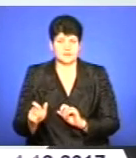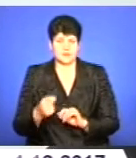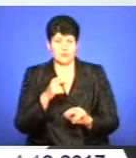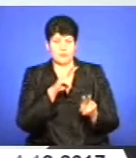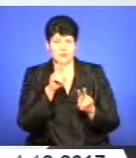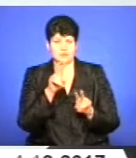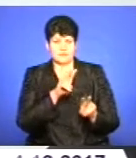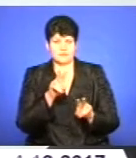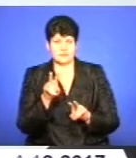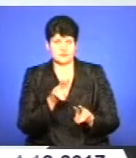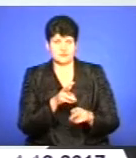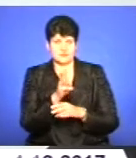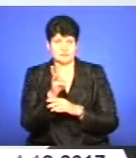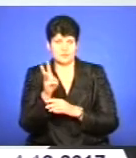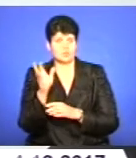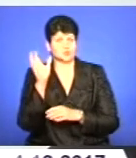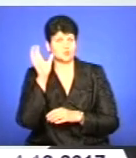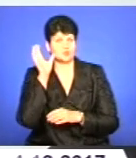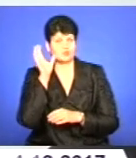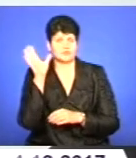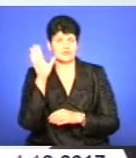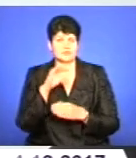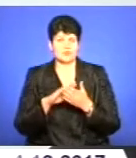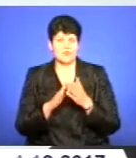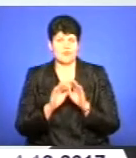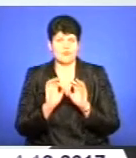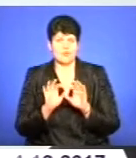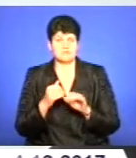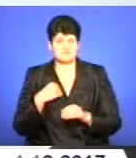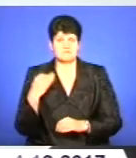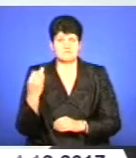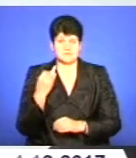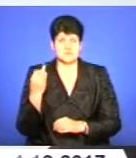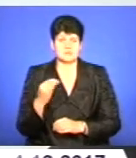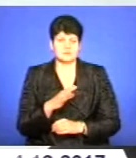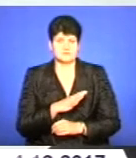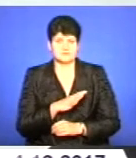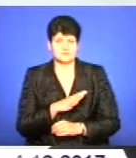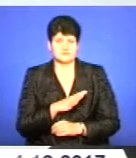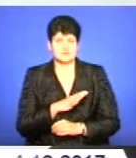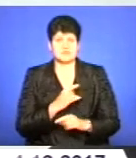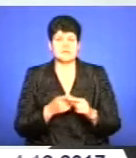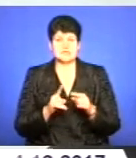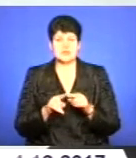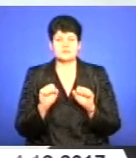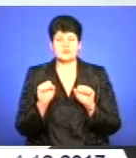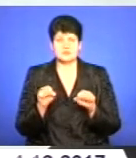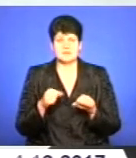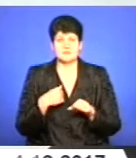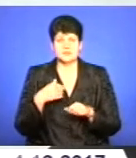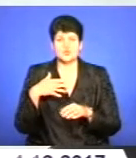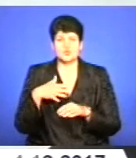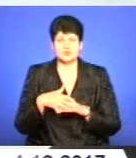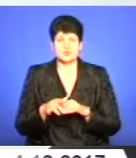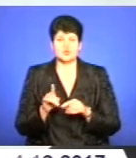продивившись презентації і прослухавши всі ті умови, нас досить зацікавило такі можливості, і ми зрозуміли, що